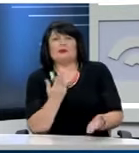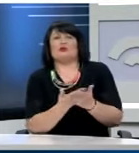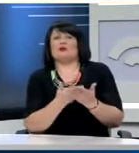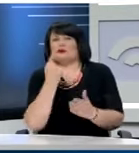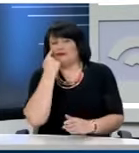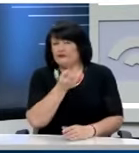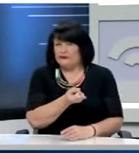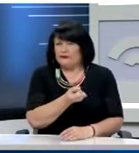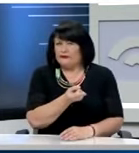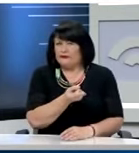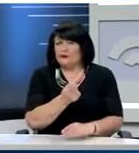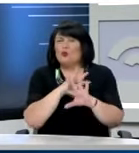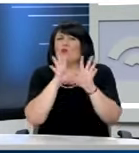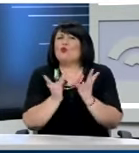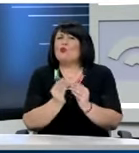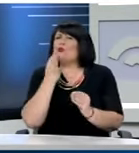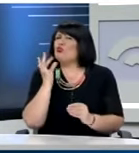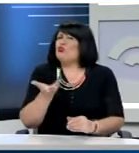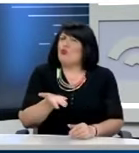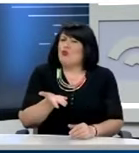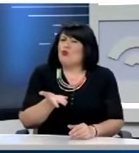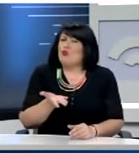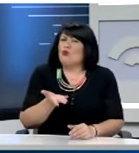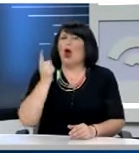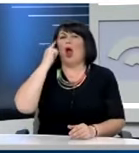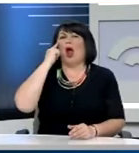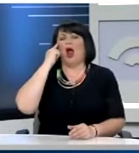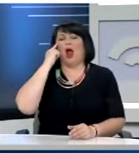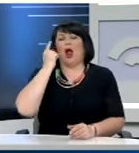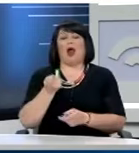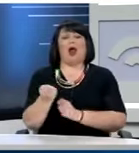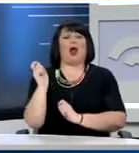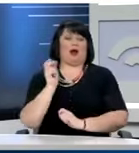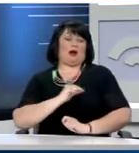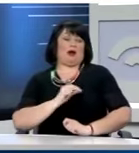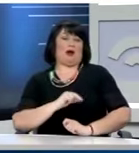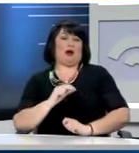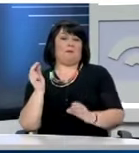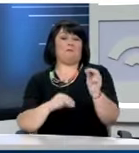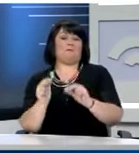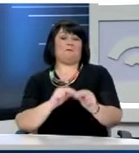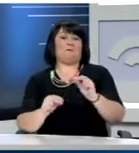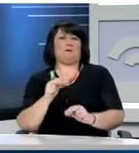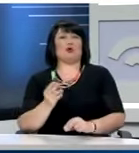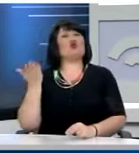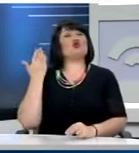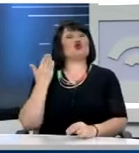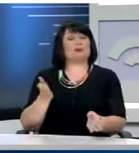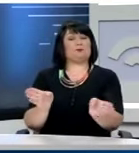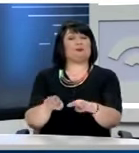αποδεικνύει ότι όλα αυτά τα κάνατε για λόγους ψηφοθυρικούς. Δώσατε κάλυψη εκείνες τις